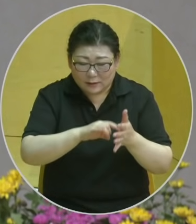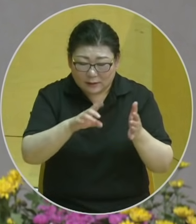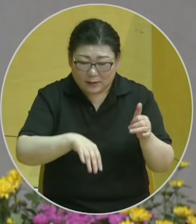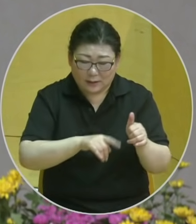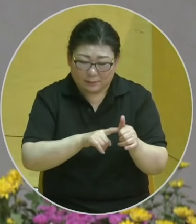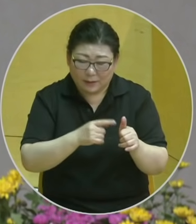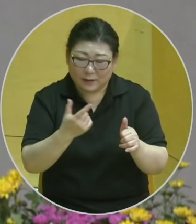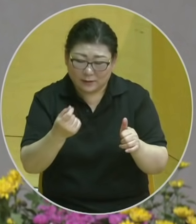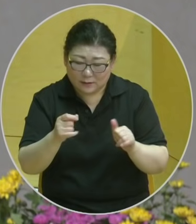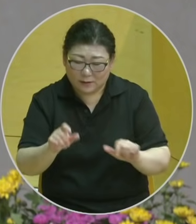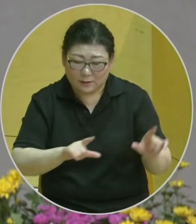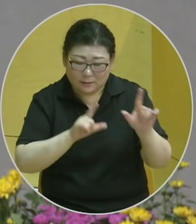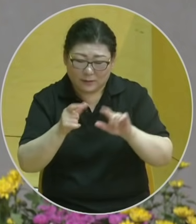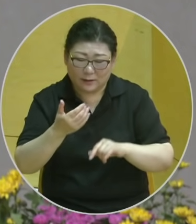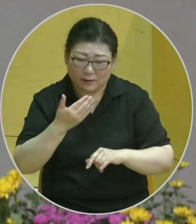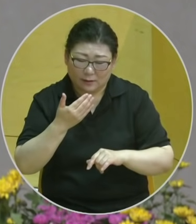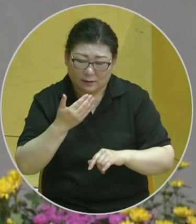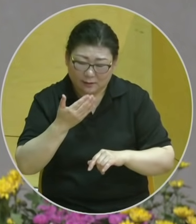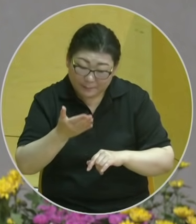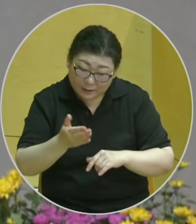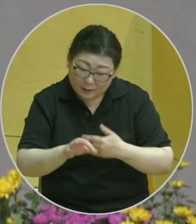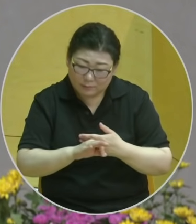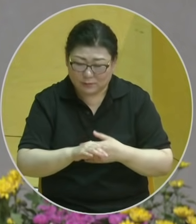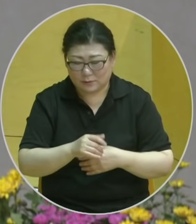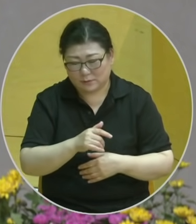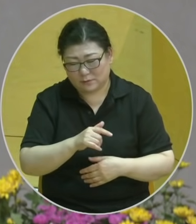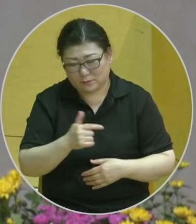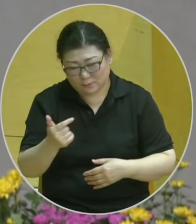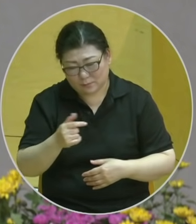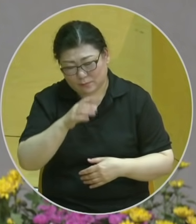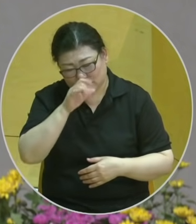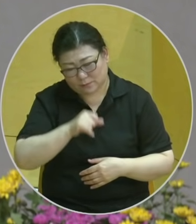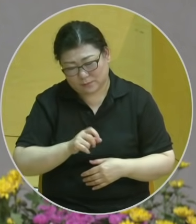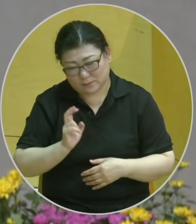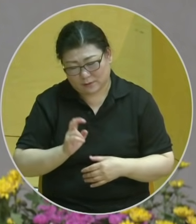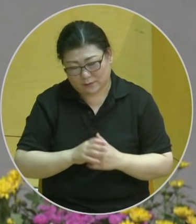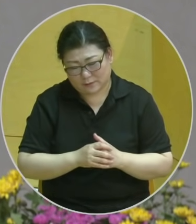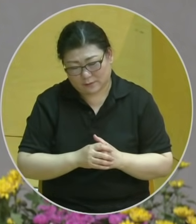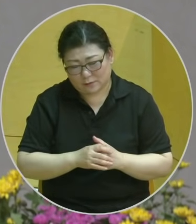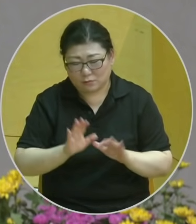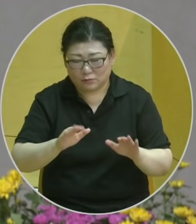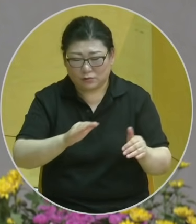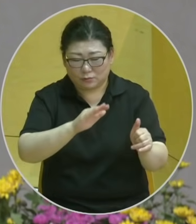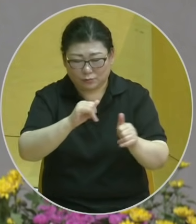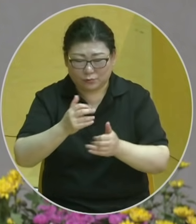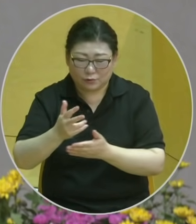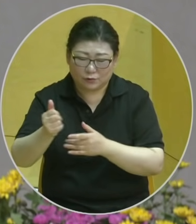세리마태처럼 살 수 있으면 얼마나 좋을까요? 오늘도 우리를 부르시는 그 주님의 부름 앞에